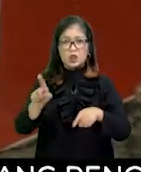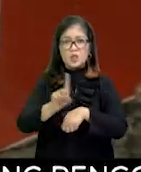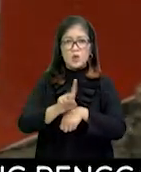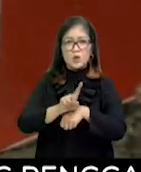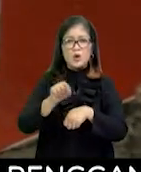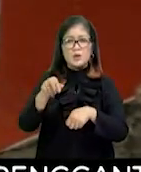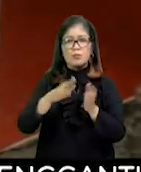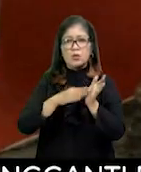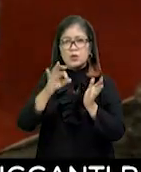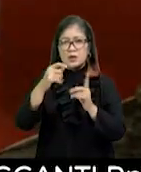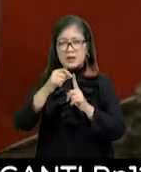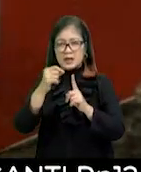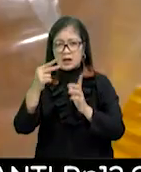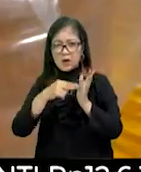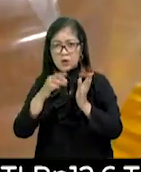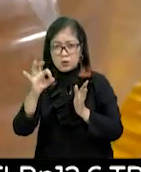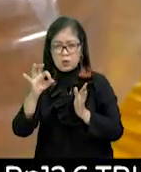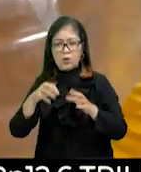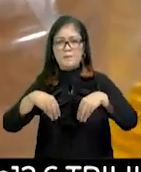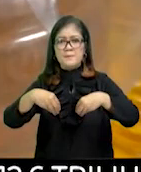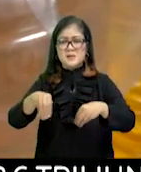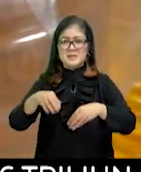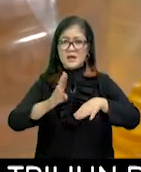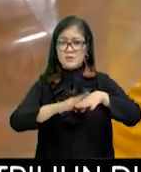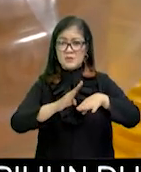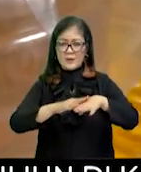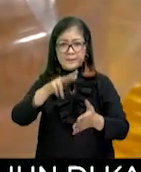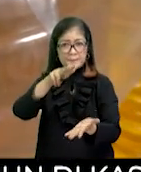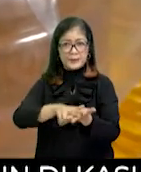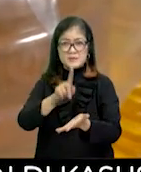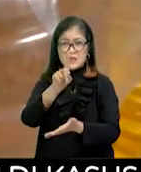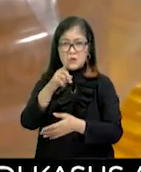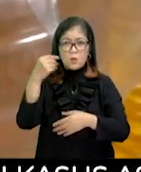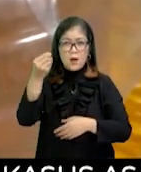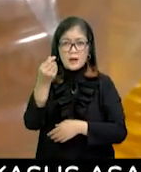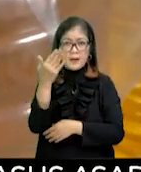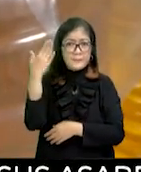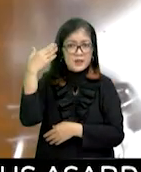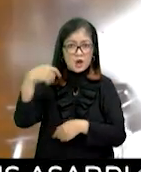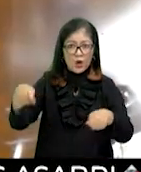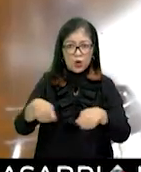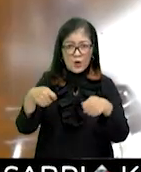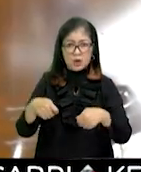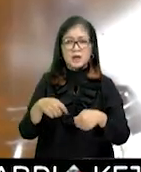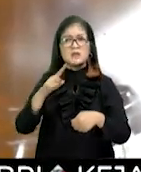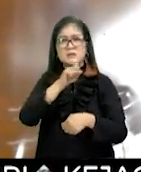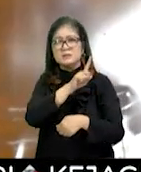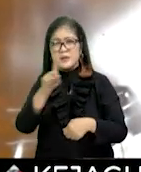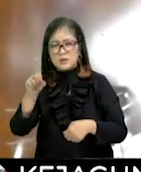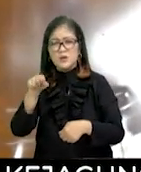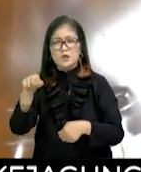Aprindo sementara untuk pasar tradisional kebijakan satu harga minyak goreng akan diperlakukan seminggu setelah penerapan di toko ritel modern